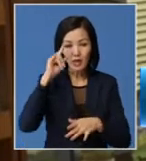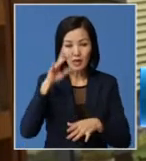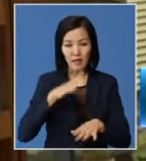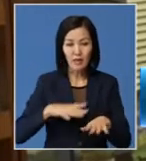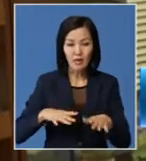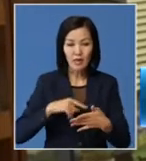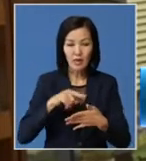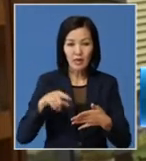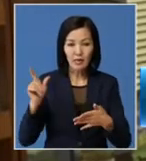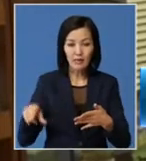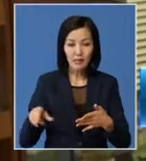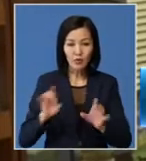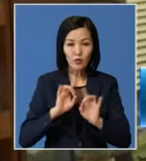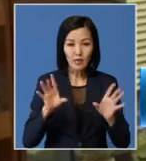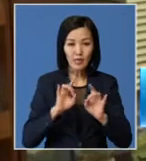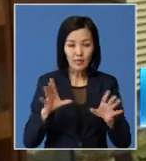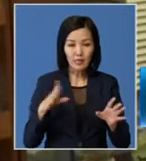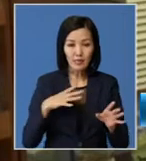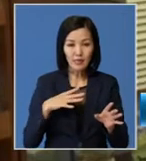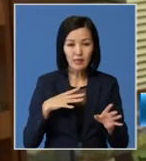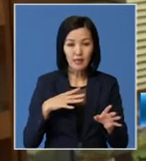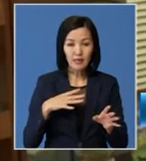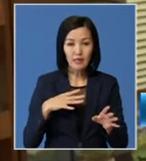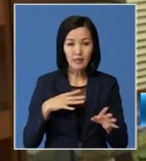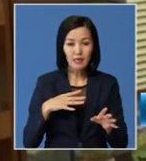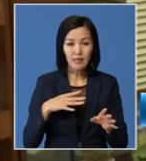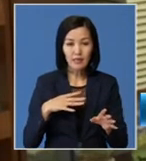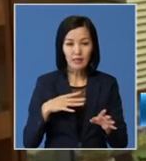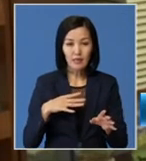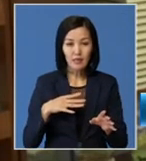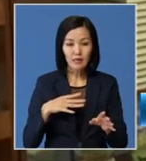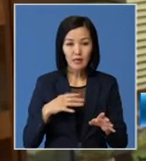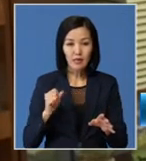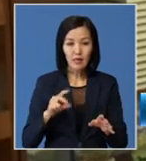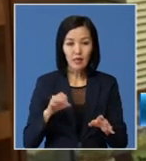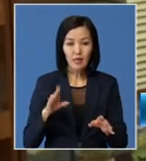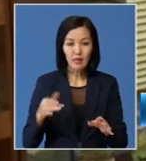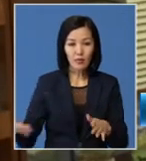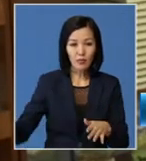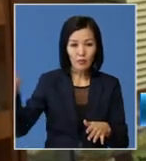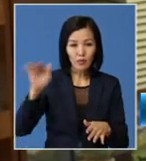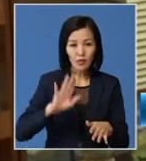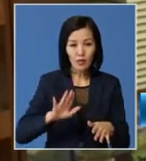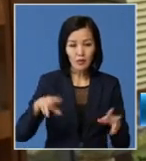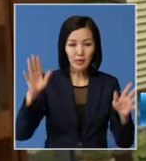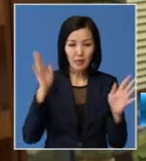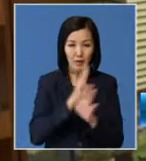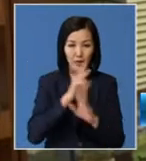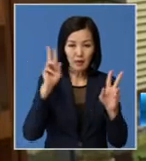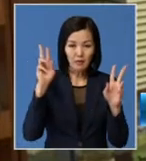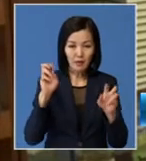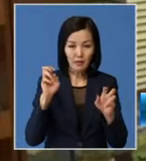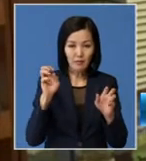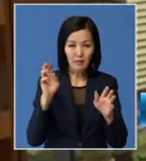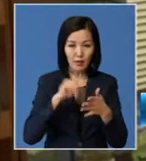ғой. Мысалы бір Балғабек Қыдырбекұлын алатын болсақ, Алатау дилогиясын жазды. Осы елдің тарихын жазды. Ол кісі парламенттің